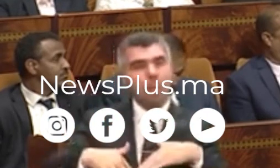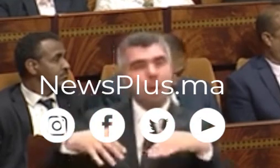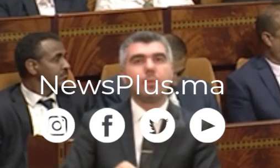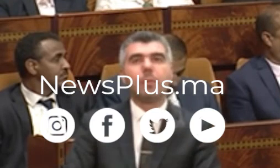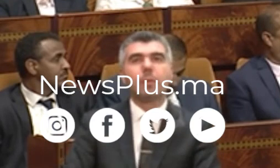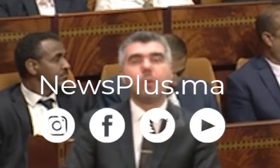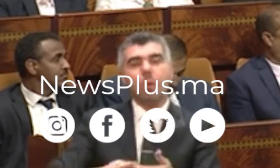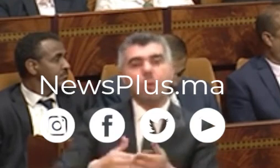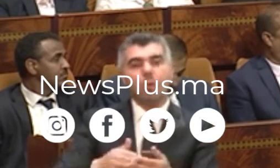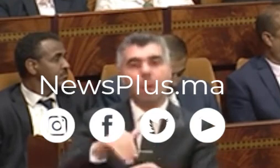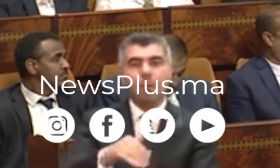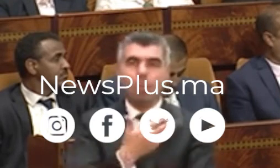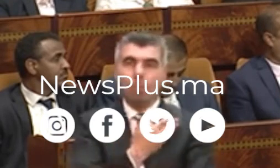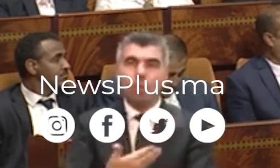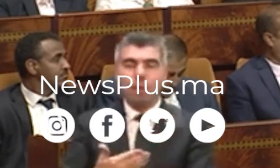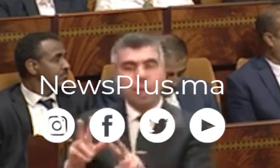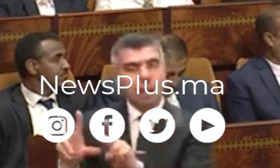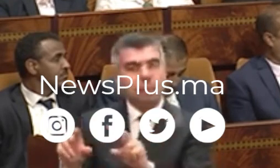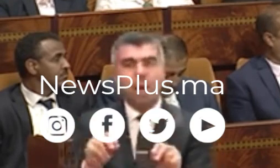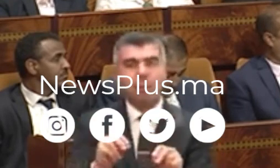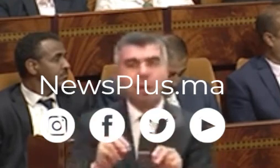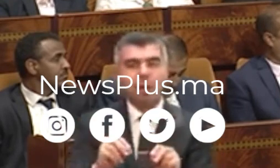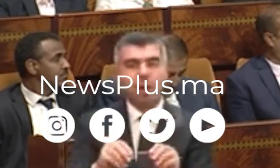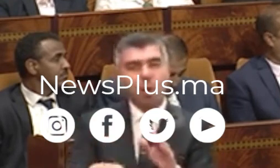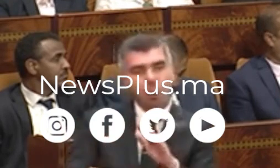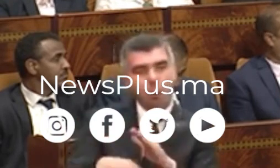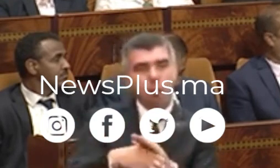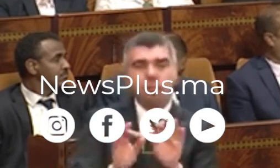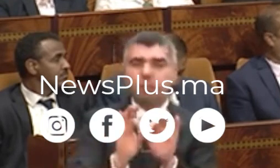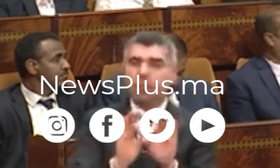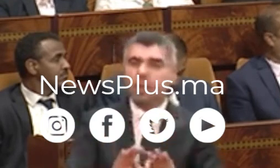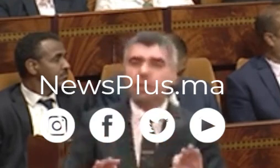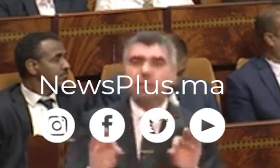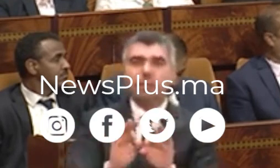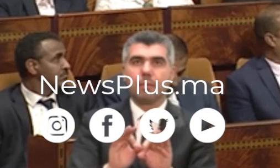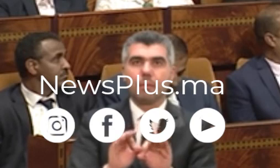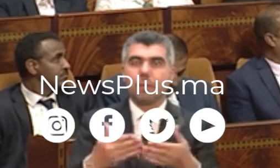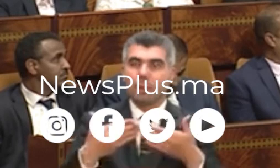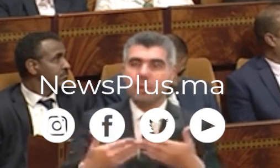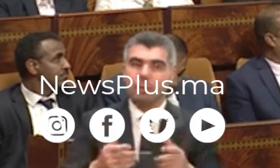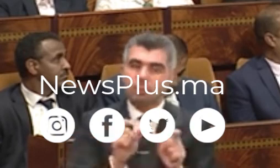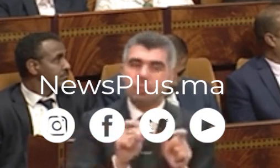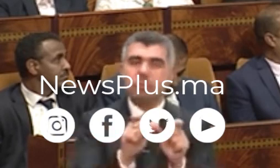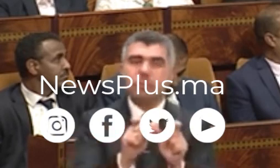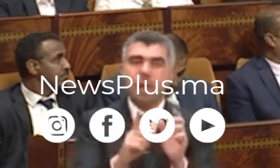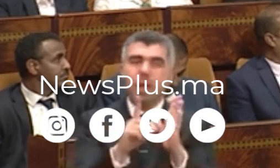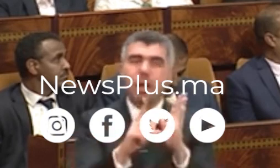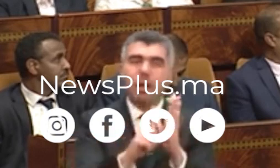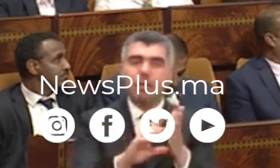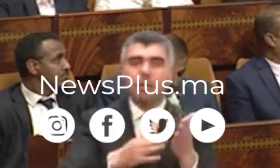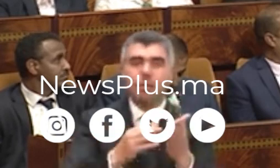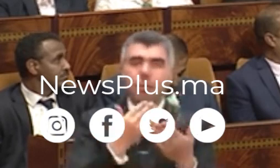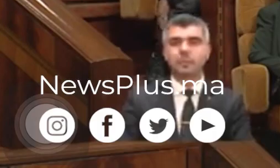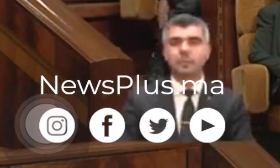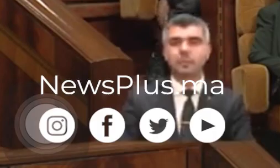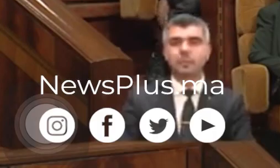وفي المؤسسة الأخرى. ينبغي أن لا ينفلت من مساءلته الشهرية، ونحن هنا حماة للقانون وصناع له. شكرا